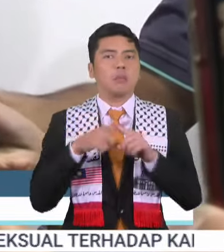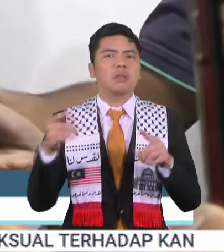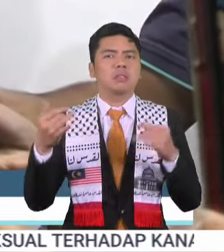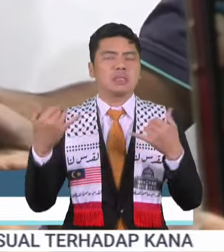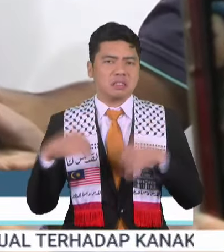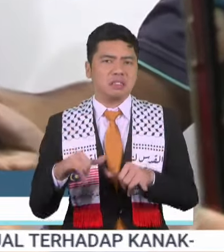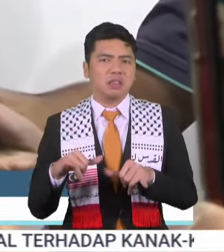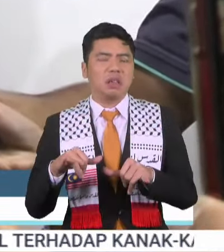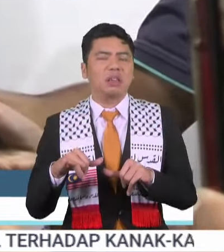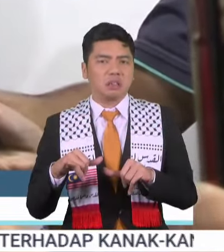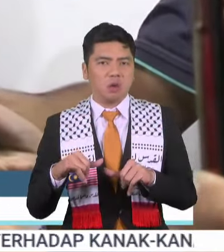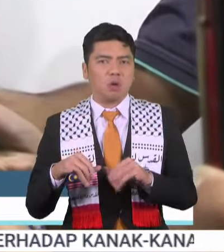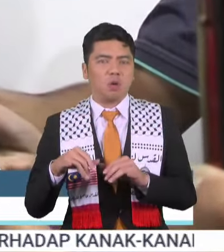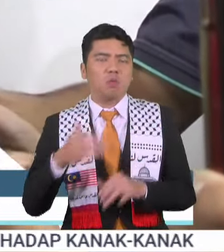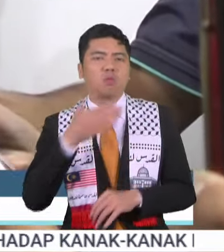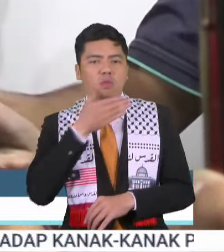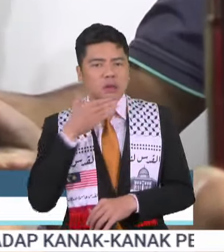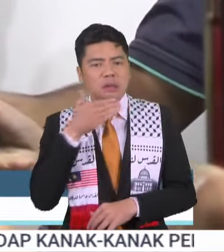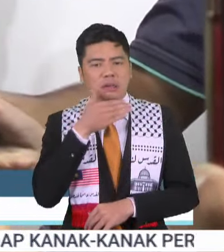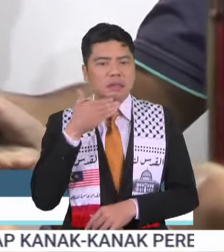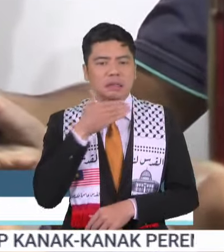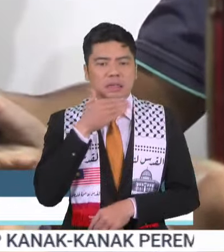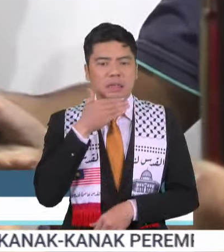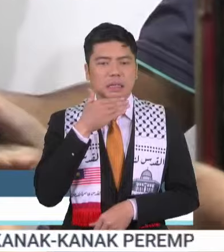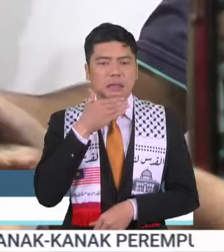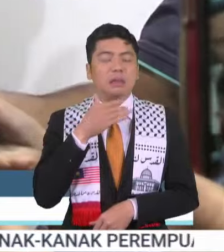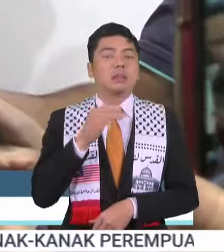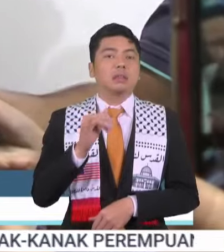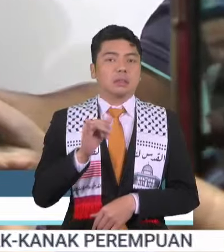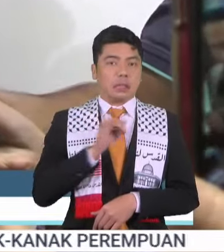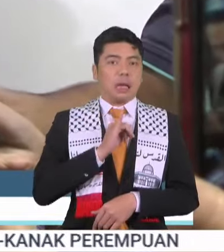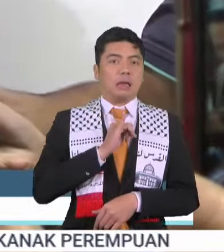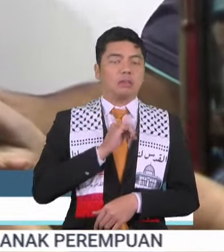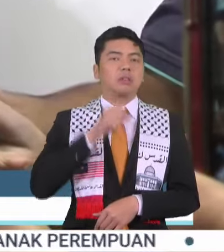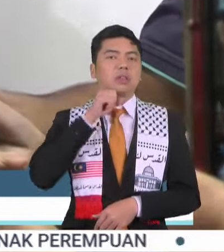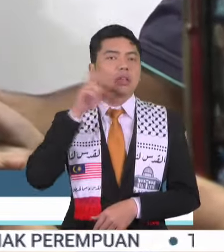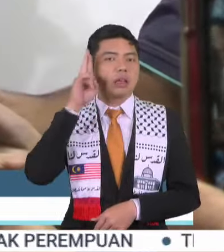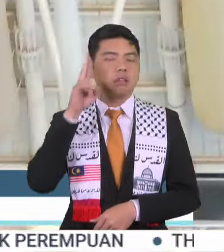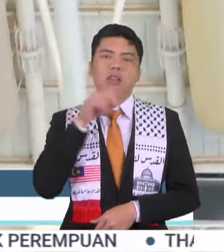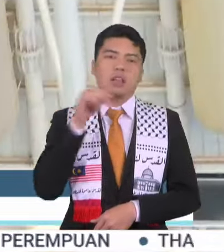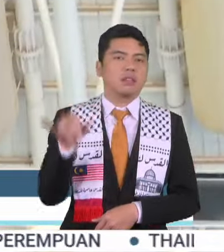punya feeling dengan I as a senior feeling different.